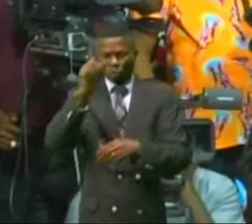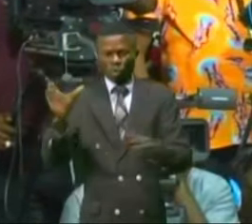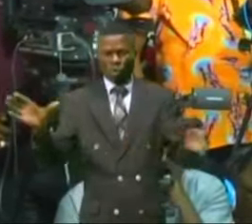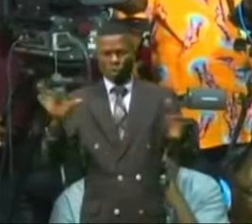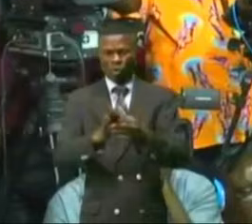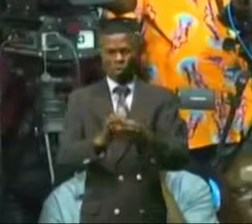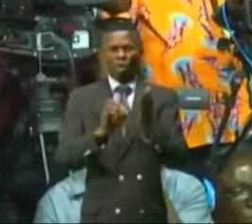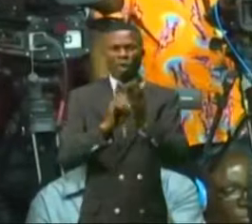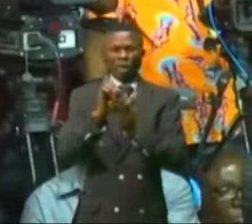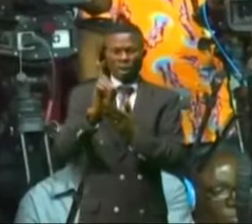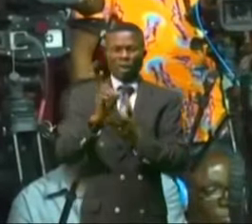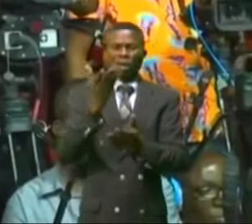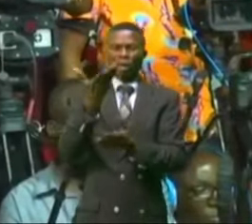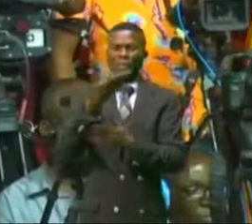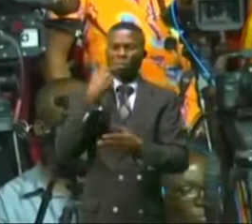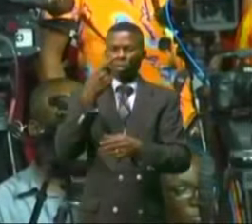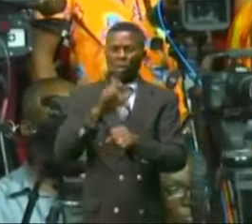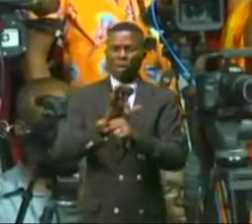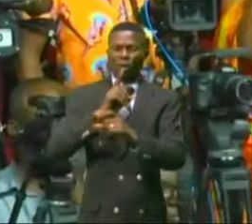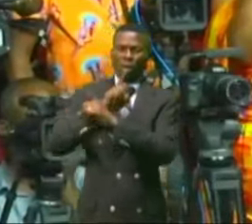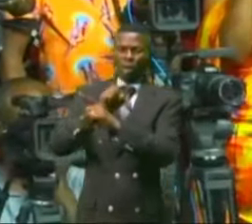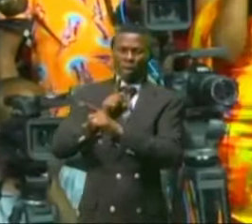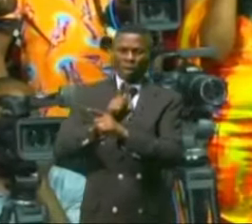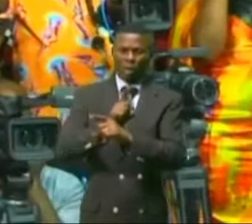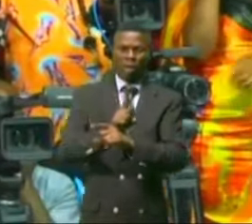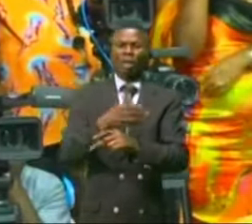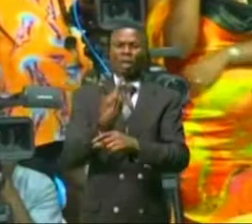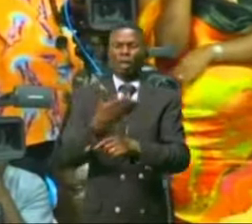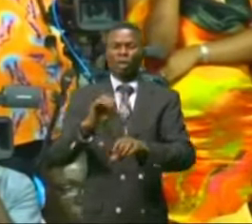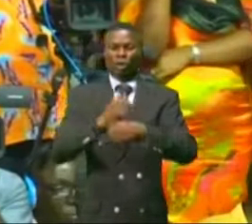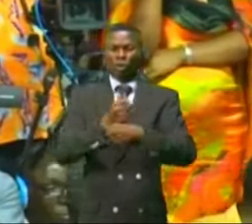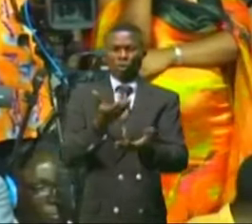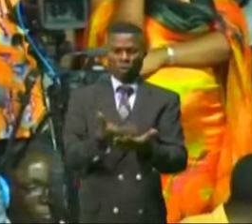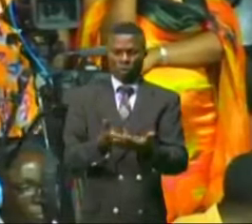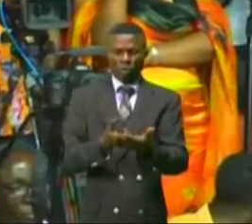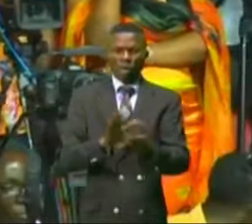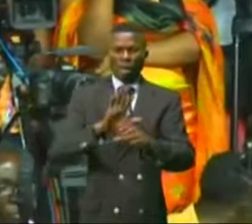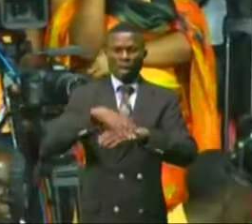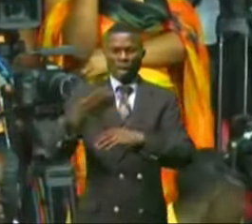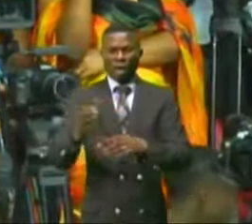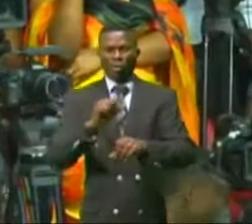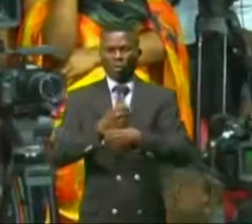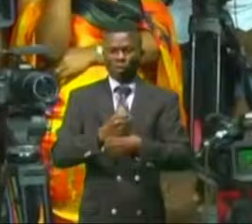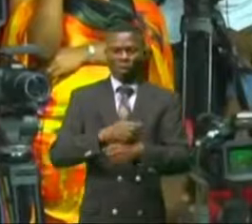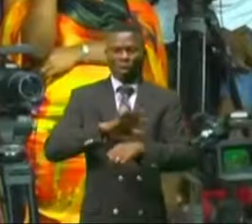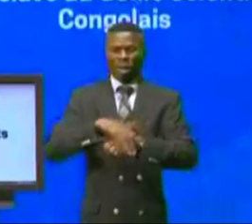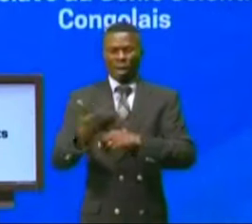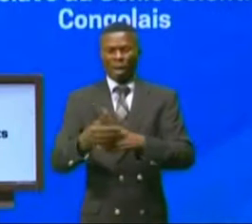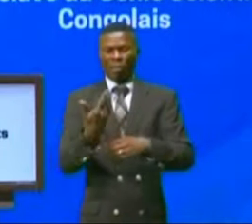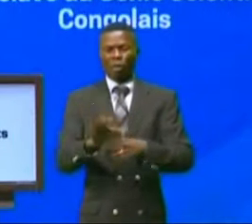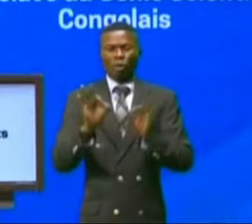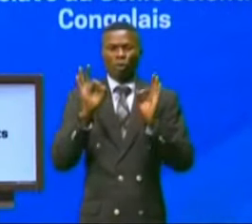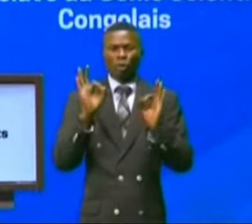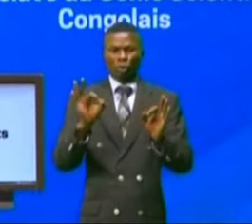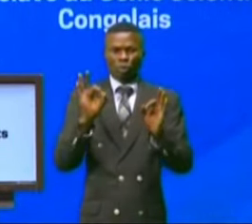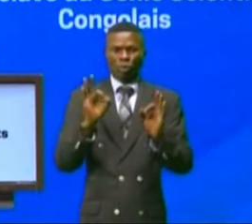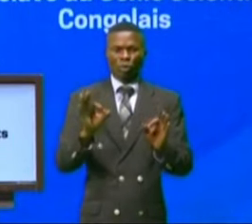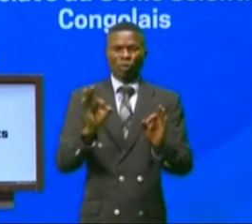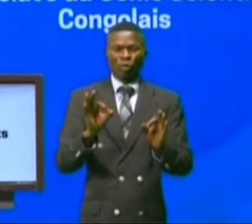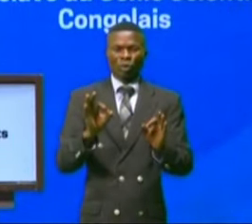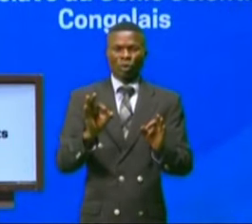RDC tout en insistant sur la protection des inventions. Après l'invention, après l'innovation, il y a